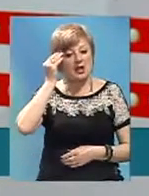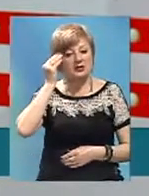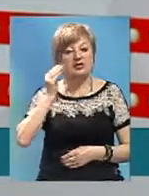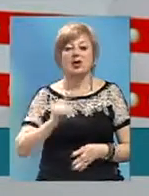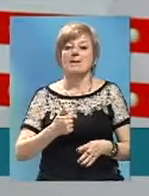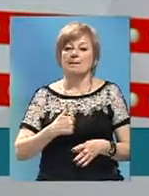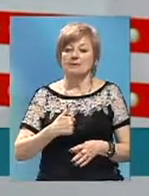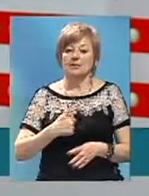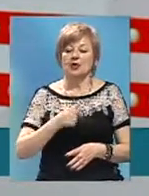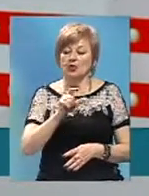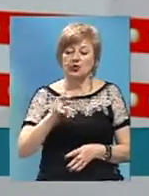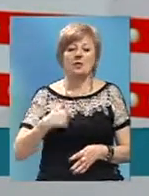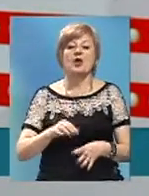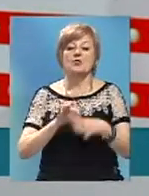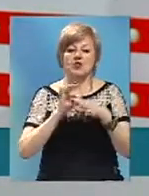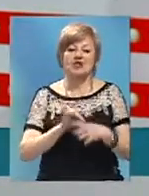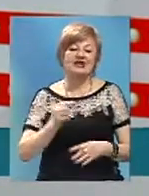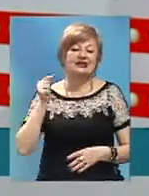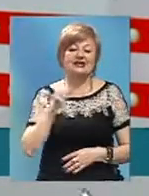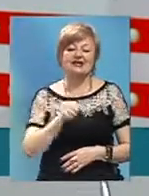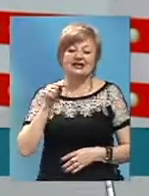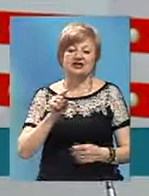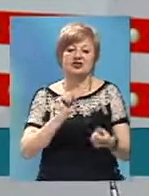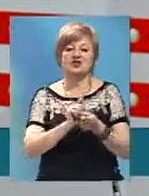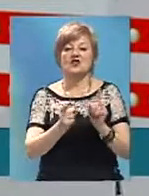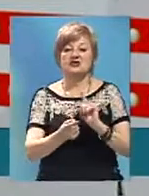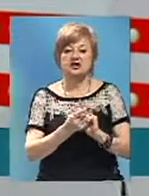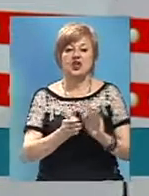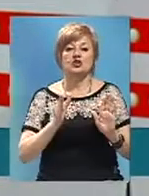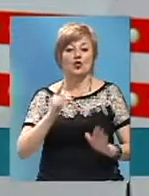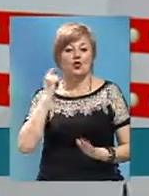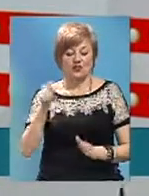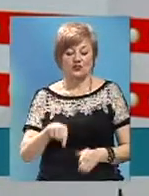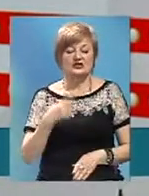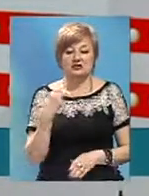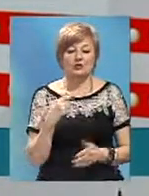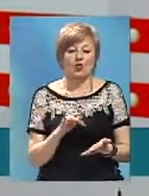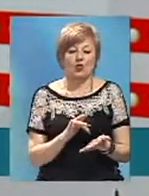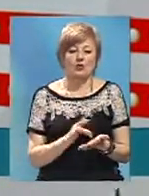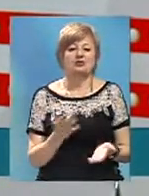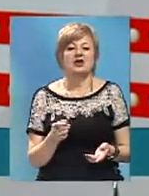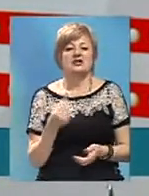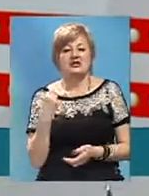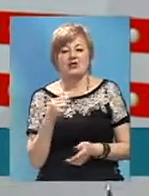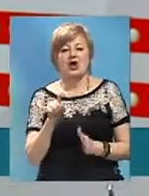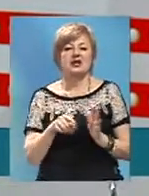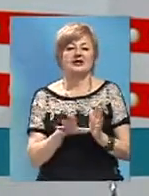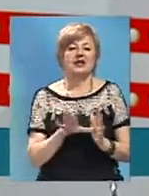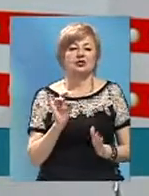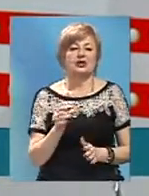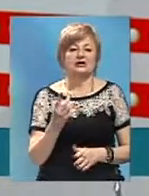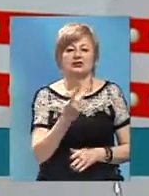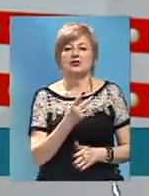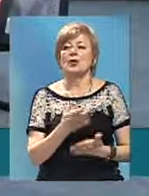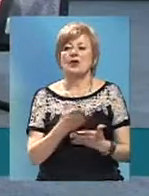провели там тисячі зустрічей, в тому числі не тільки в обласних центрах, а ми були там в Запоріжжі, ми були в Енергодарі, ми були в двох районах.